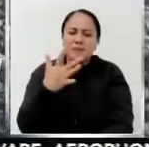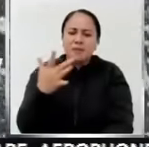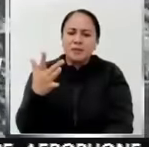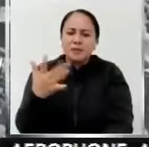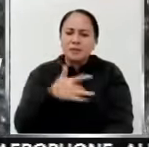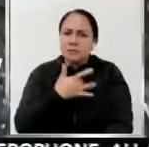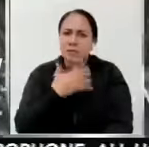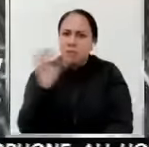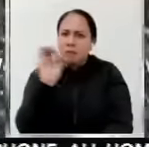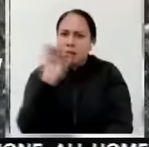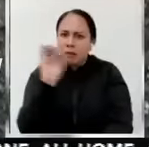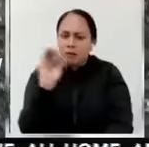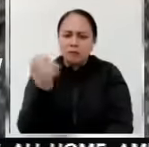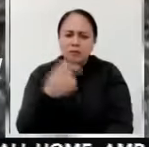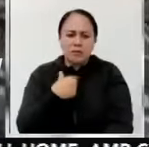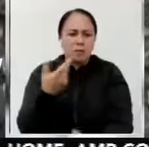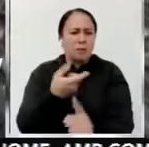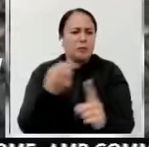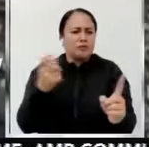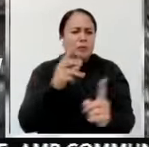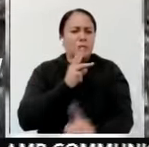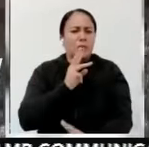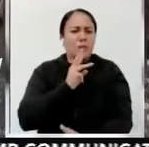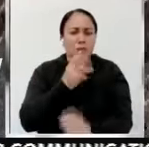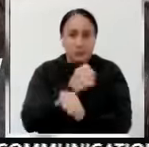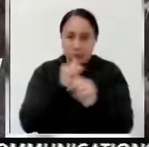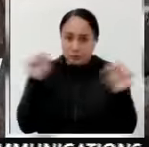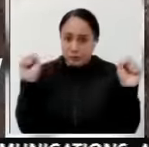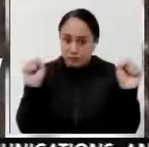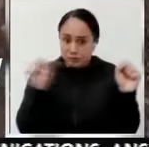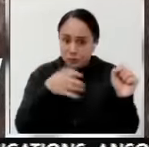ba galing ang tubig? At tigtas nga ba itong inumin?